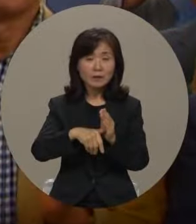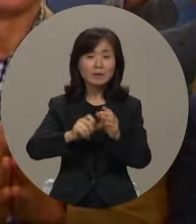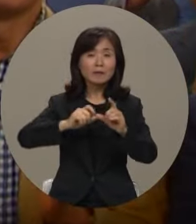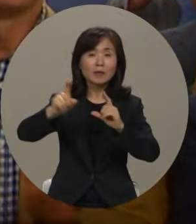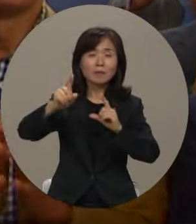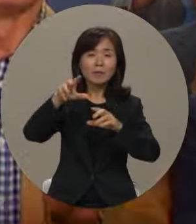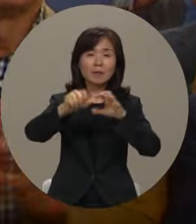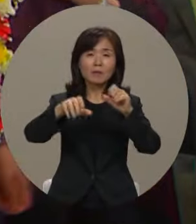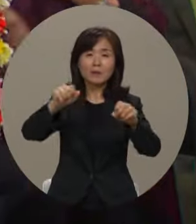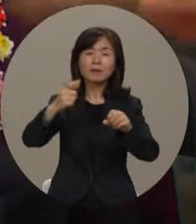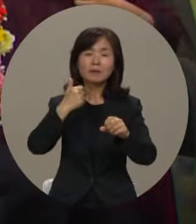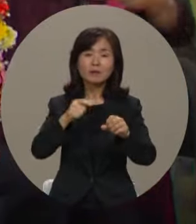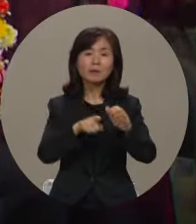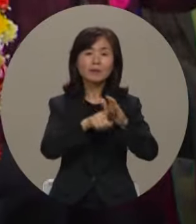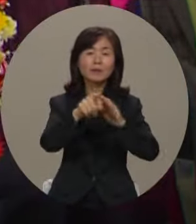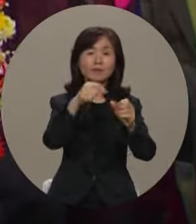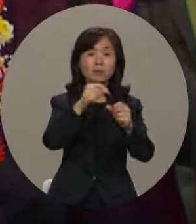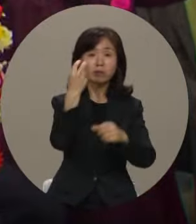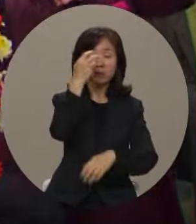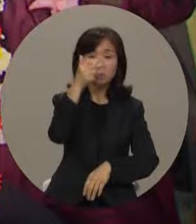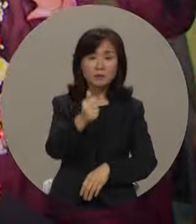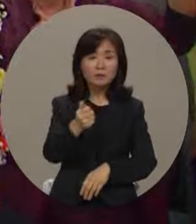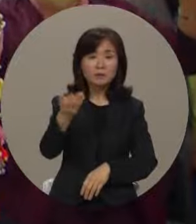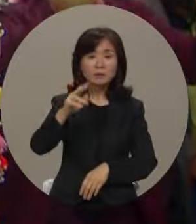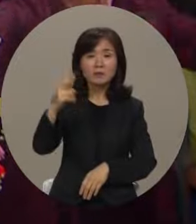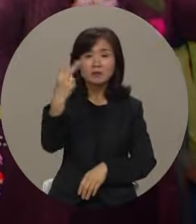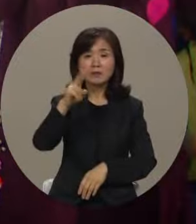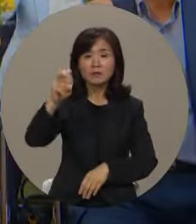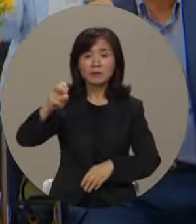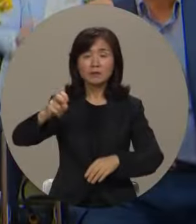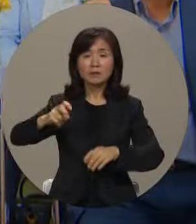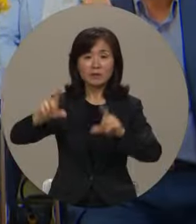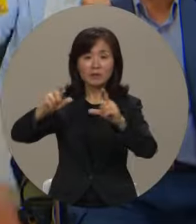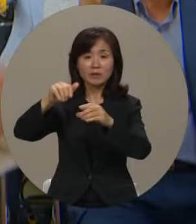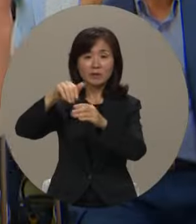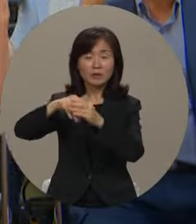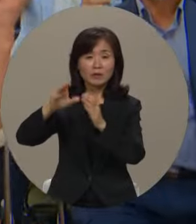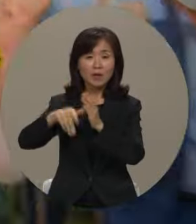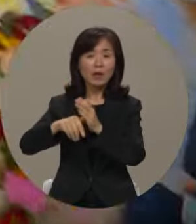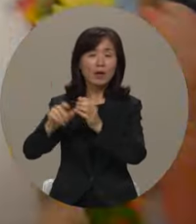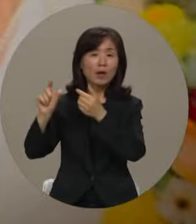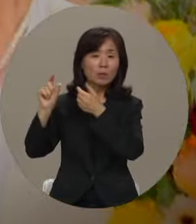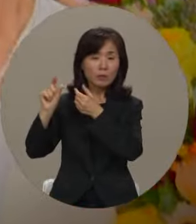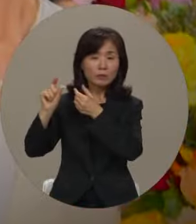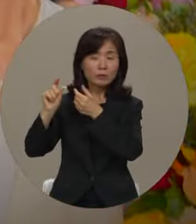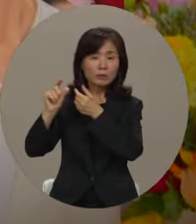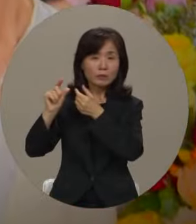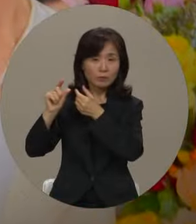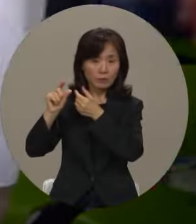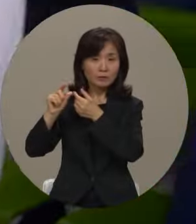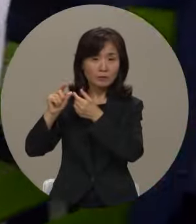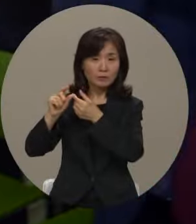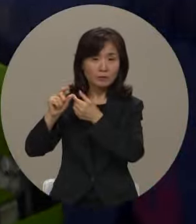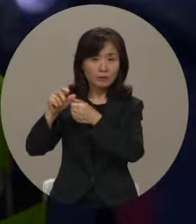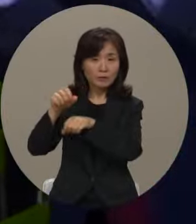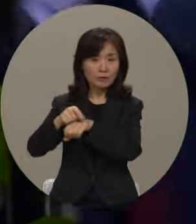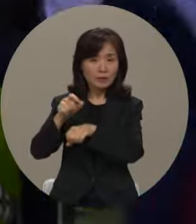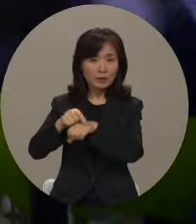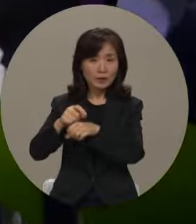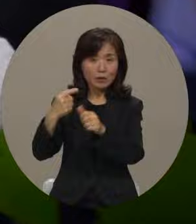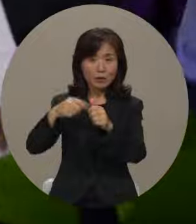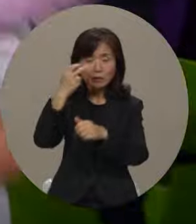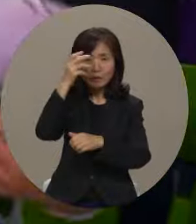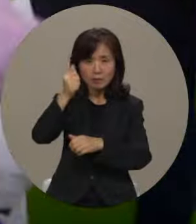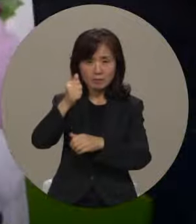석권했던 진보교육감. 하지만 2022년 선거에선 보수 성향을 내세운 교육감들에게 대거 자리를 내주며